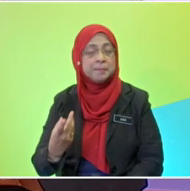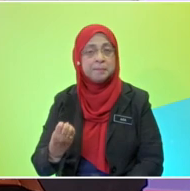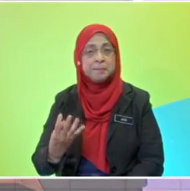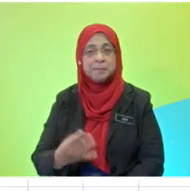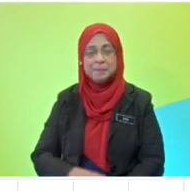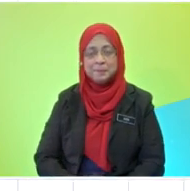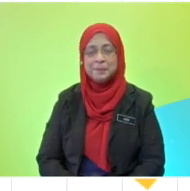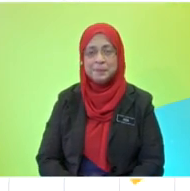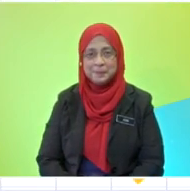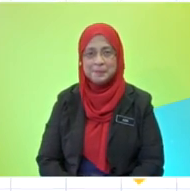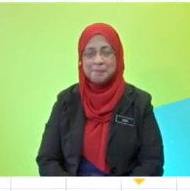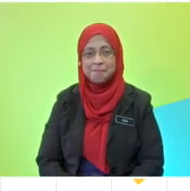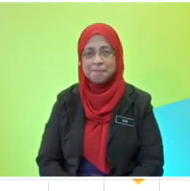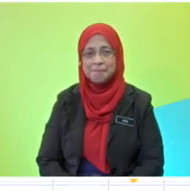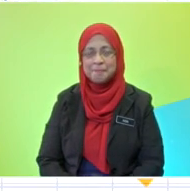tadi itu